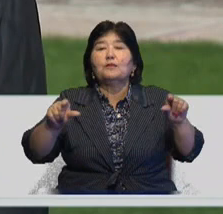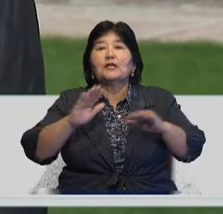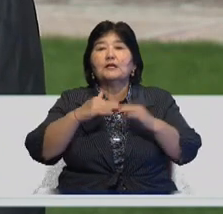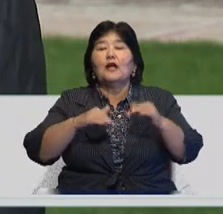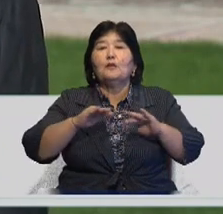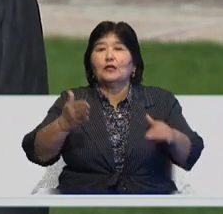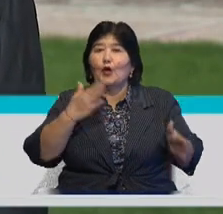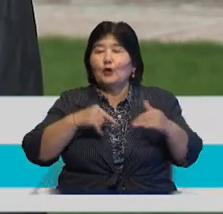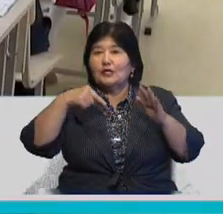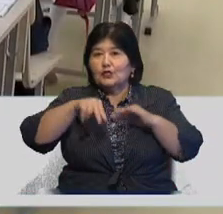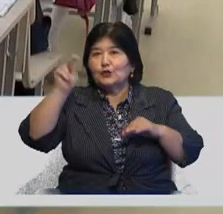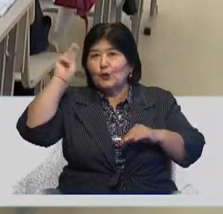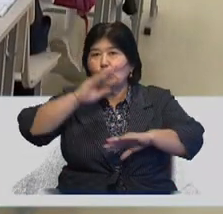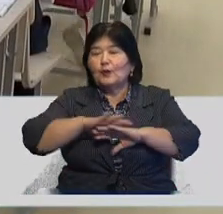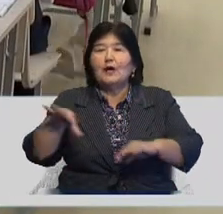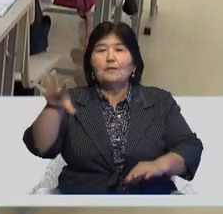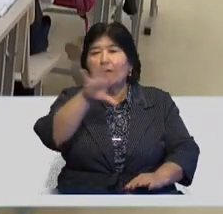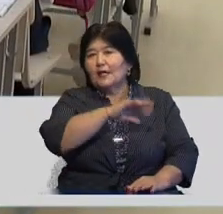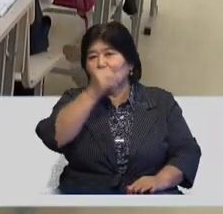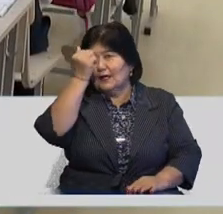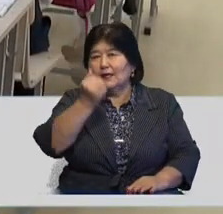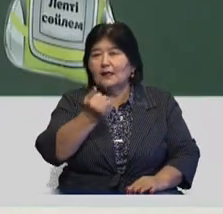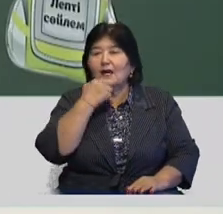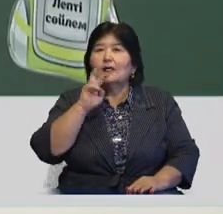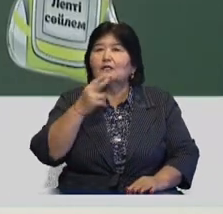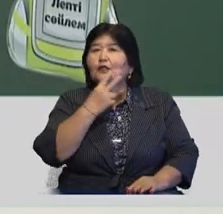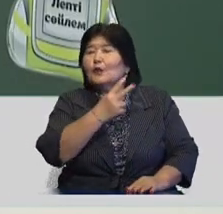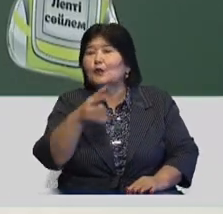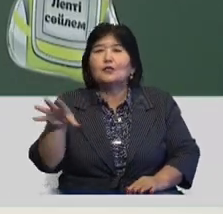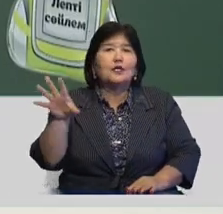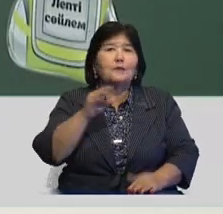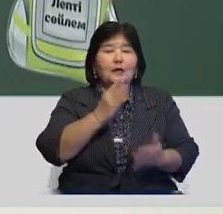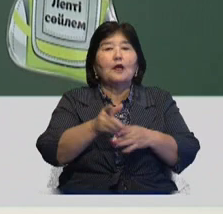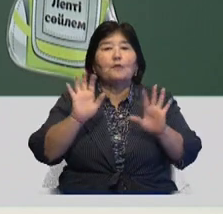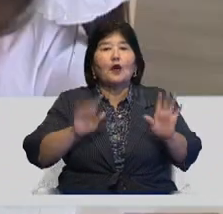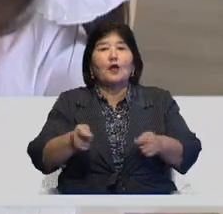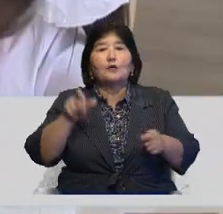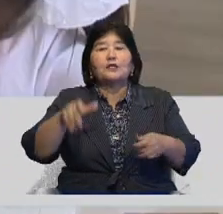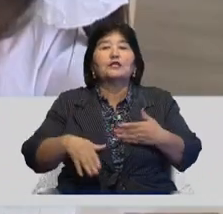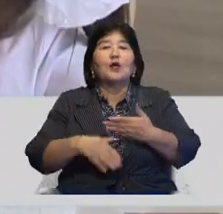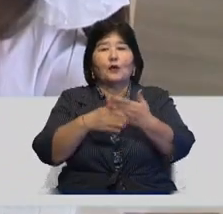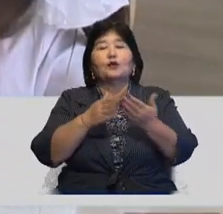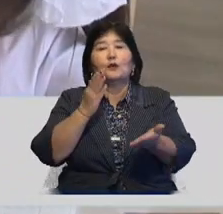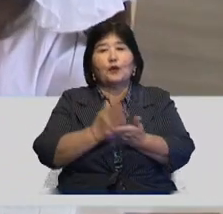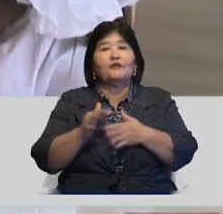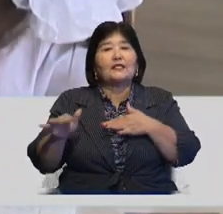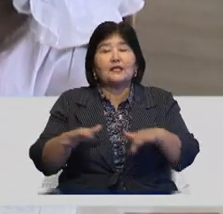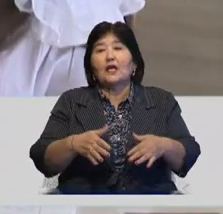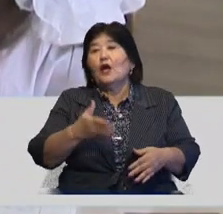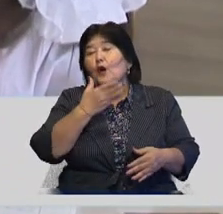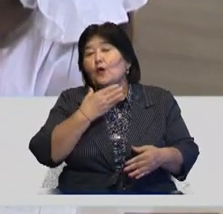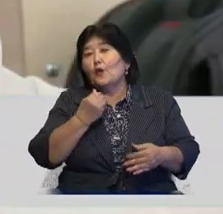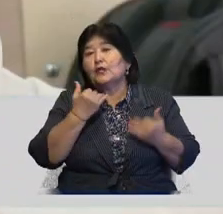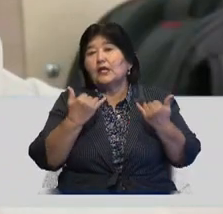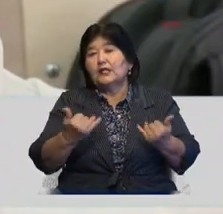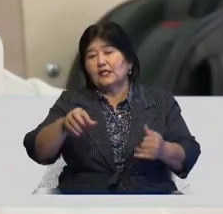балдарымыз қуаныш ішінде оқып жатыр. Рахмет бәріне де. Ішін арада көрдім, бәрі бар. Бұның бәрі президенттің қолдауымен болып жатқан тірлік. Өркениеттің